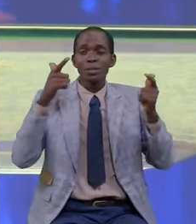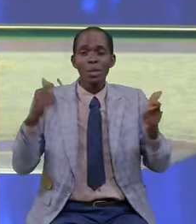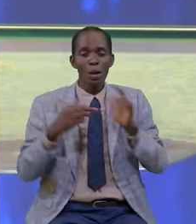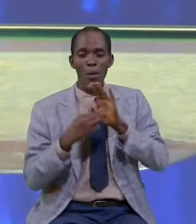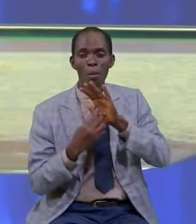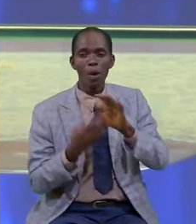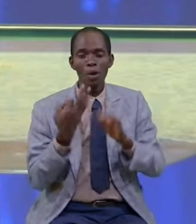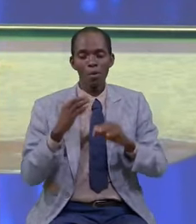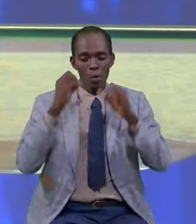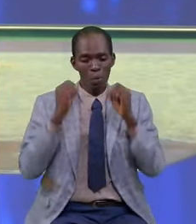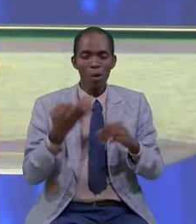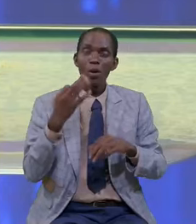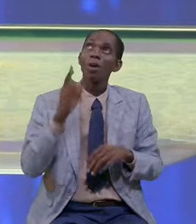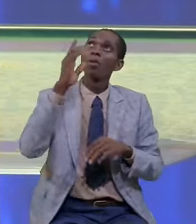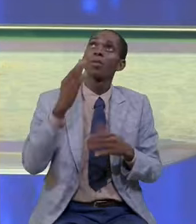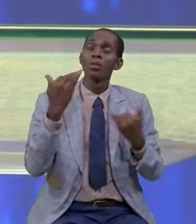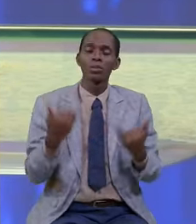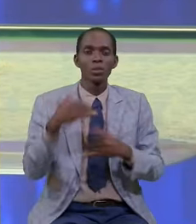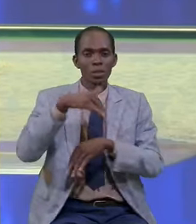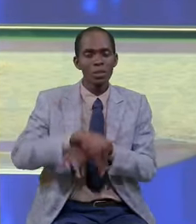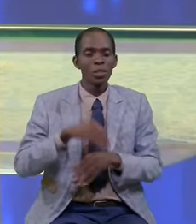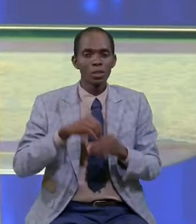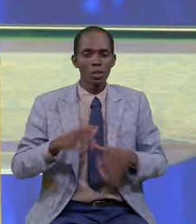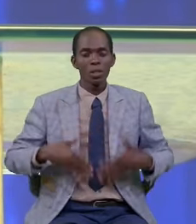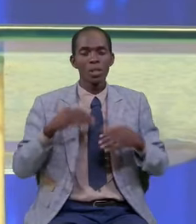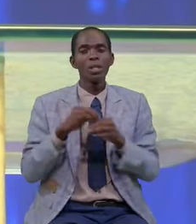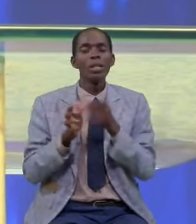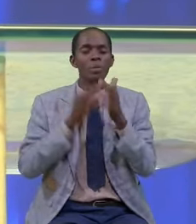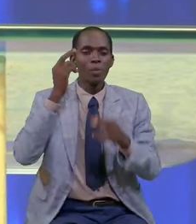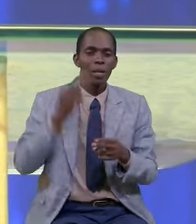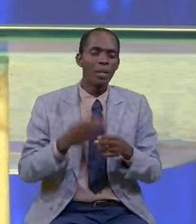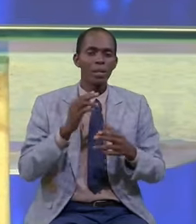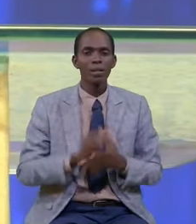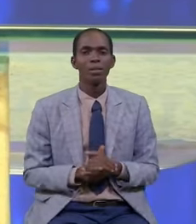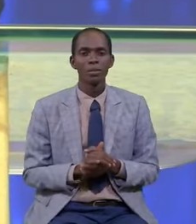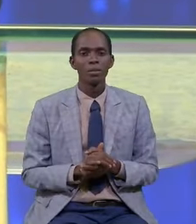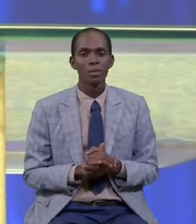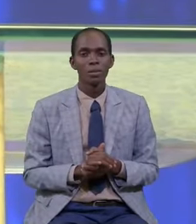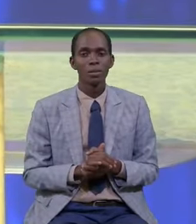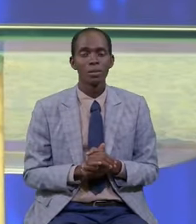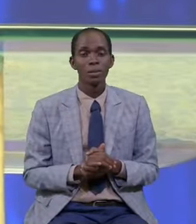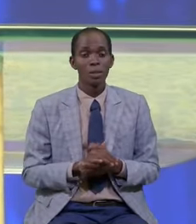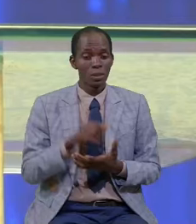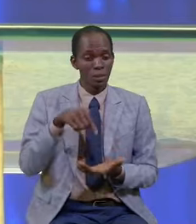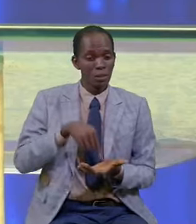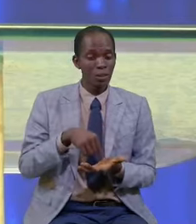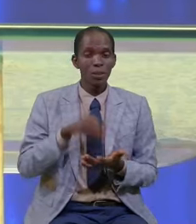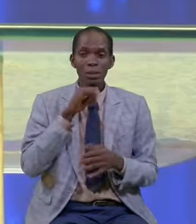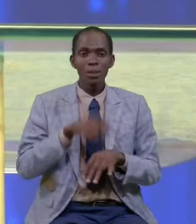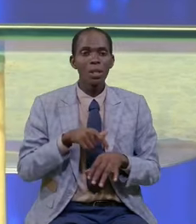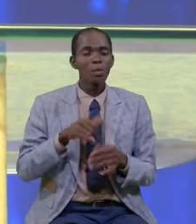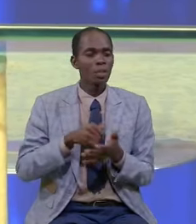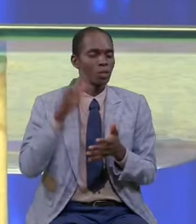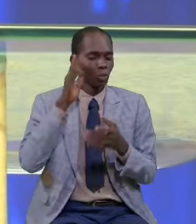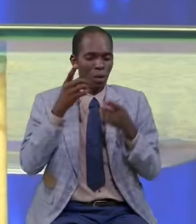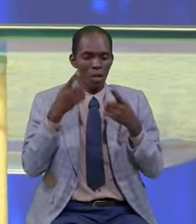la manifestation remarquable de la puissance de Dieu sur vous ce soir au nom de Jésus-Christ. C'est l'heure maintenant,